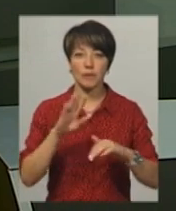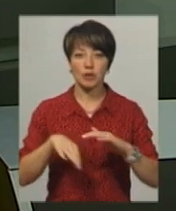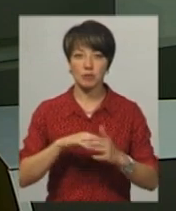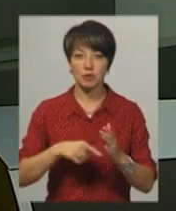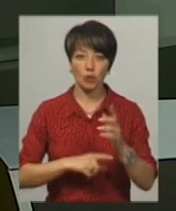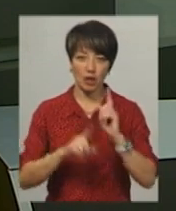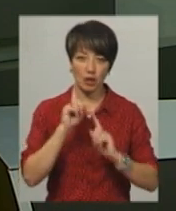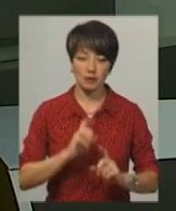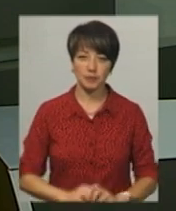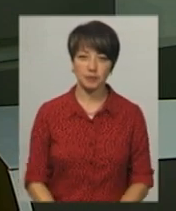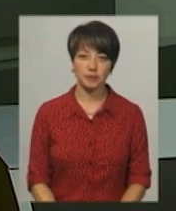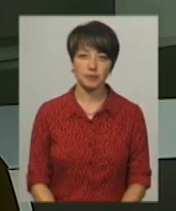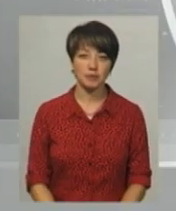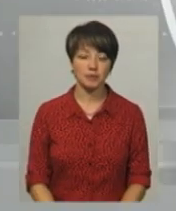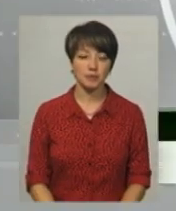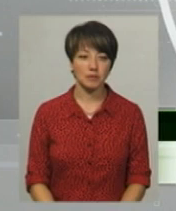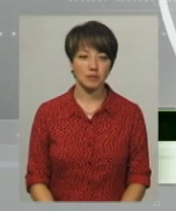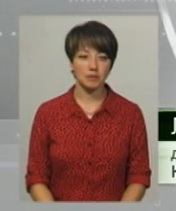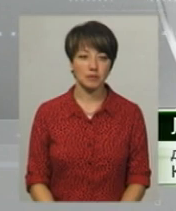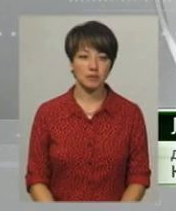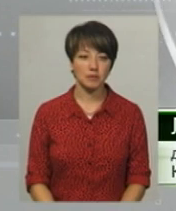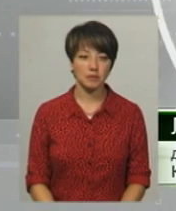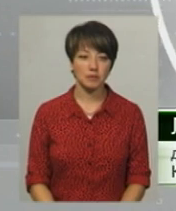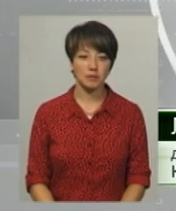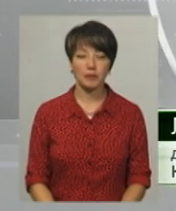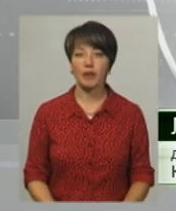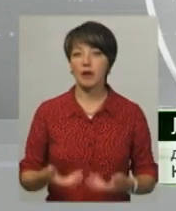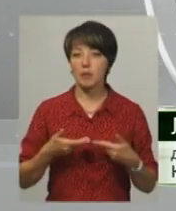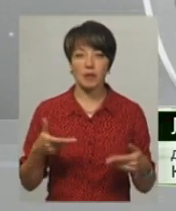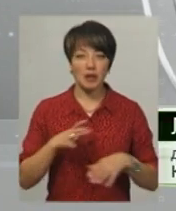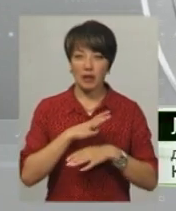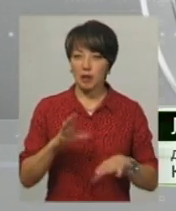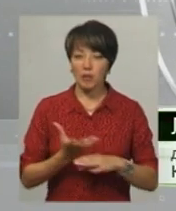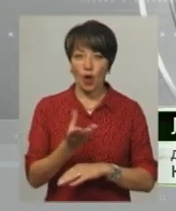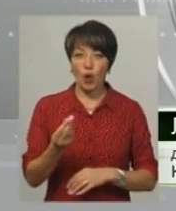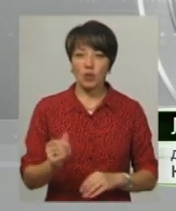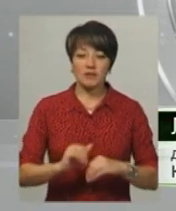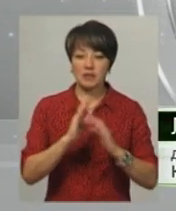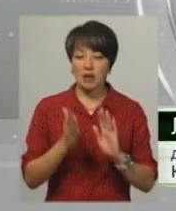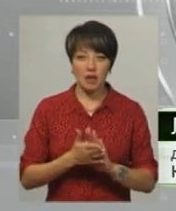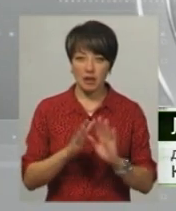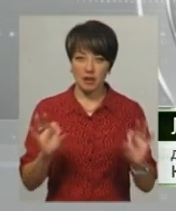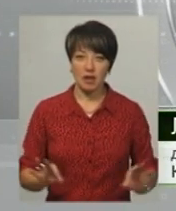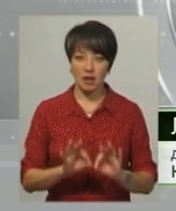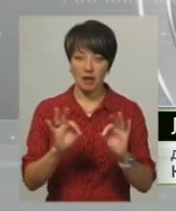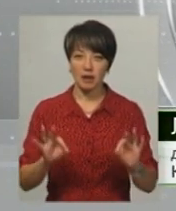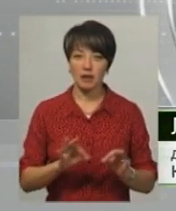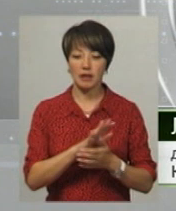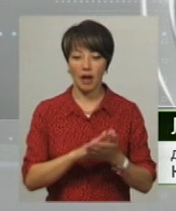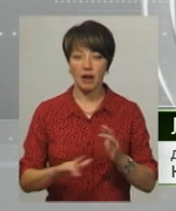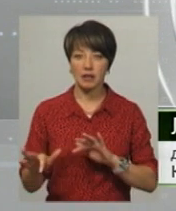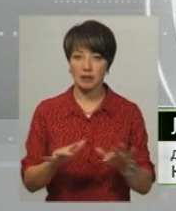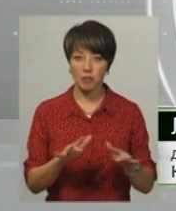Кам'янець-Подільської міської ради Людмила Позенюк. Ми їм не проплачували гроші, що взагалі ніякі. Далі дії